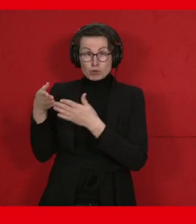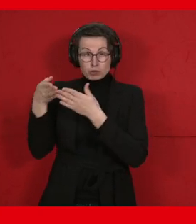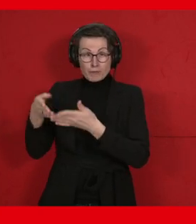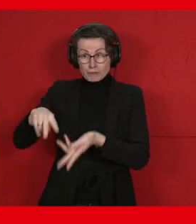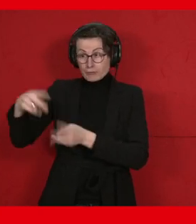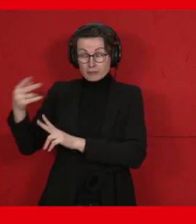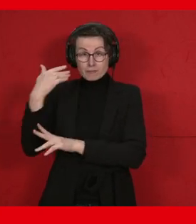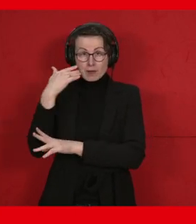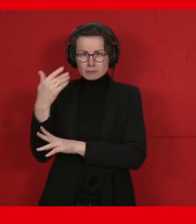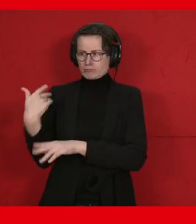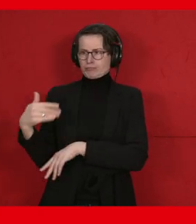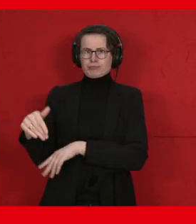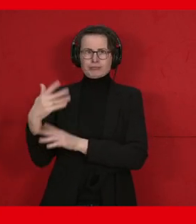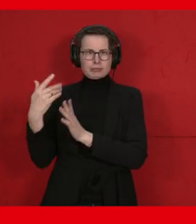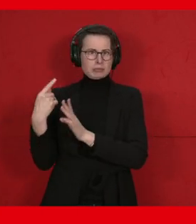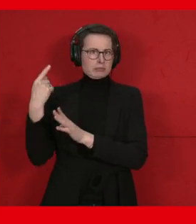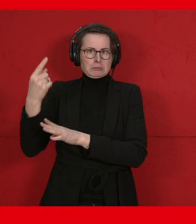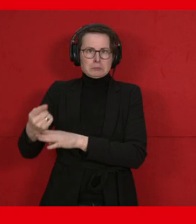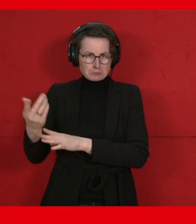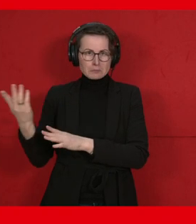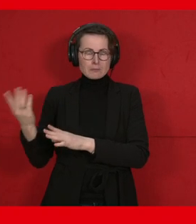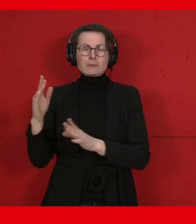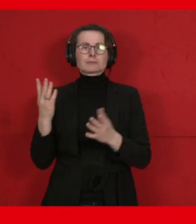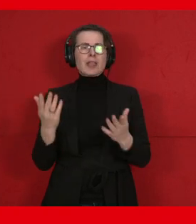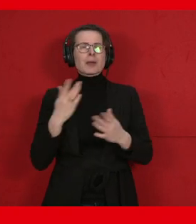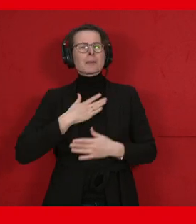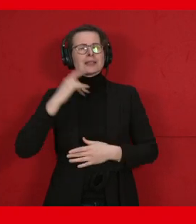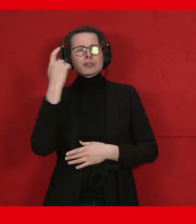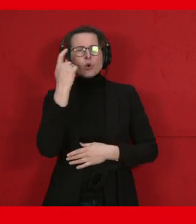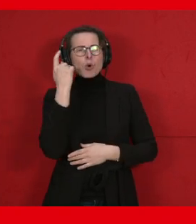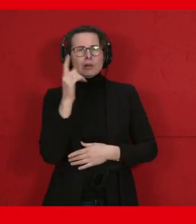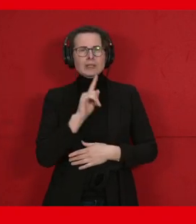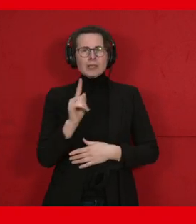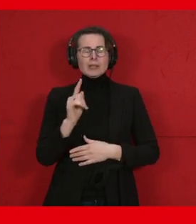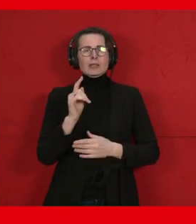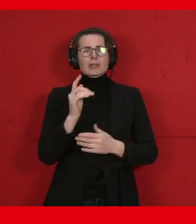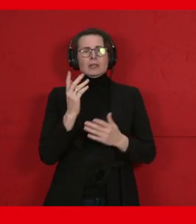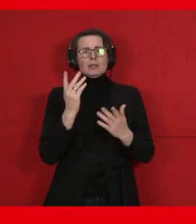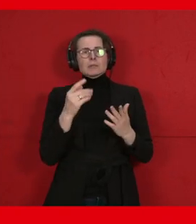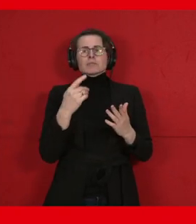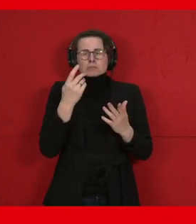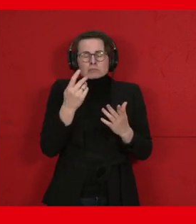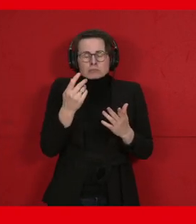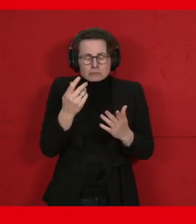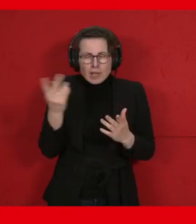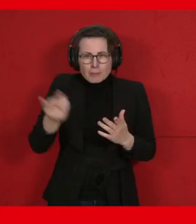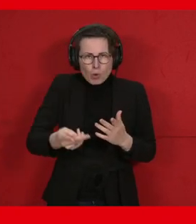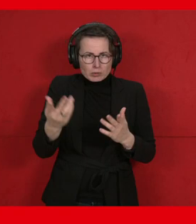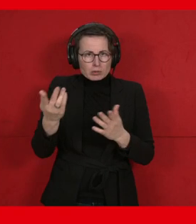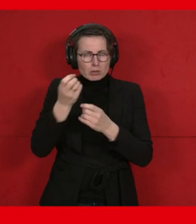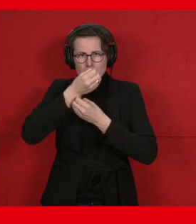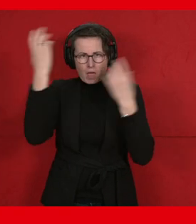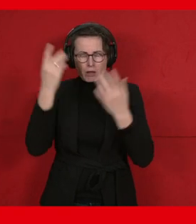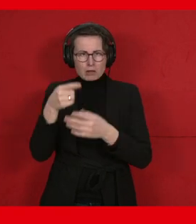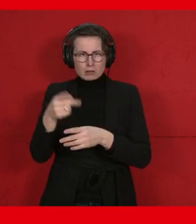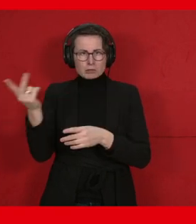ist. Aber was meine Sorge ist, ist nicht, dass wir uns klar darüber sind, es wird auch Importe geben. Meine Sorge ist,